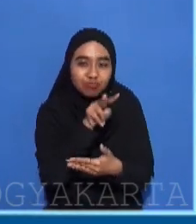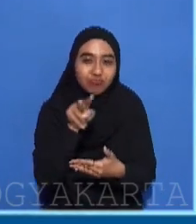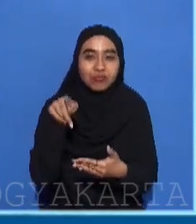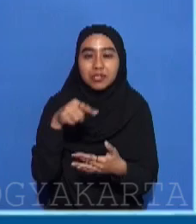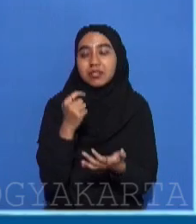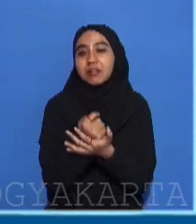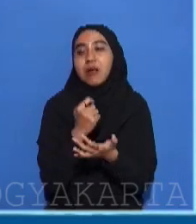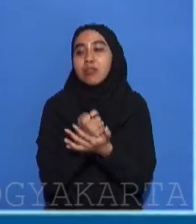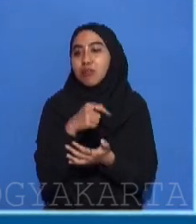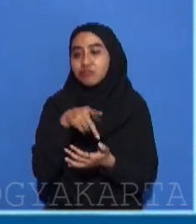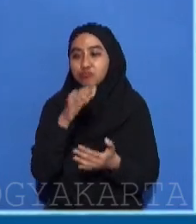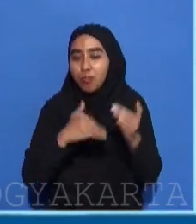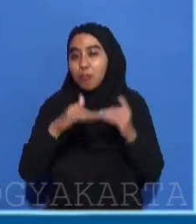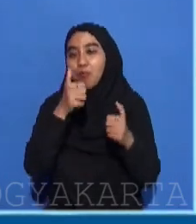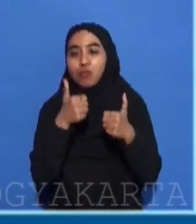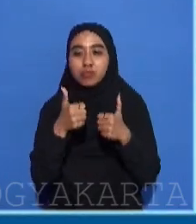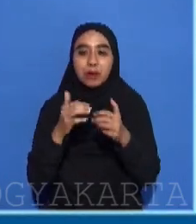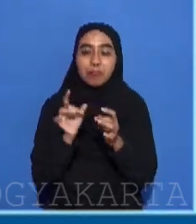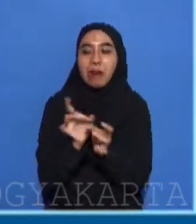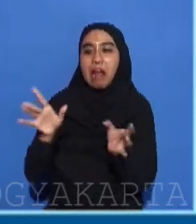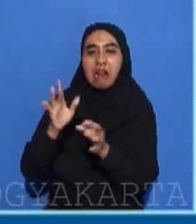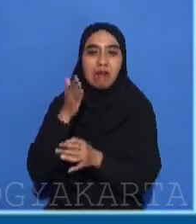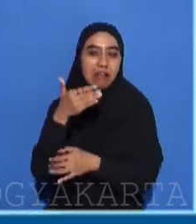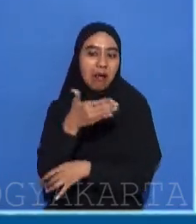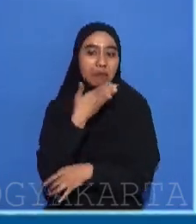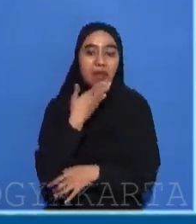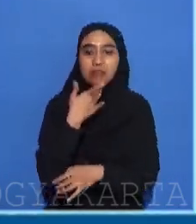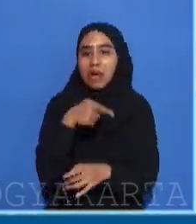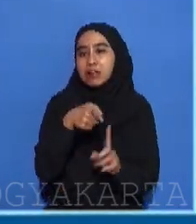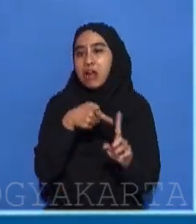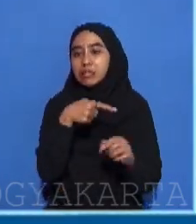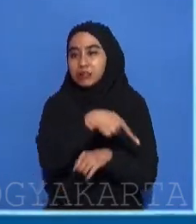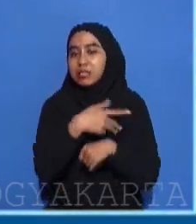ganteng keporo ulambias Toyota warsaging negara-negara